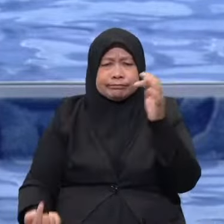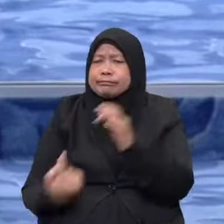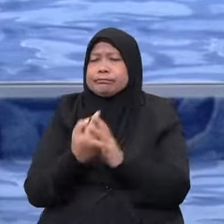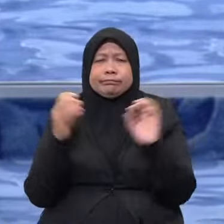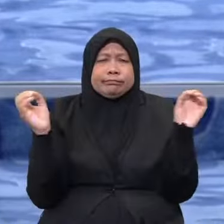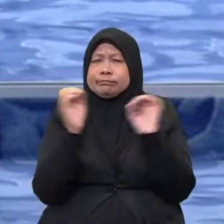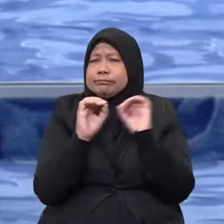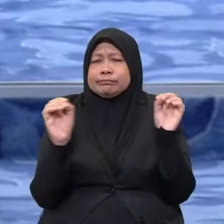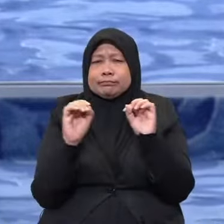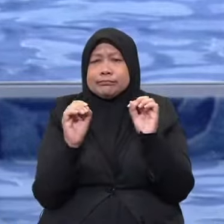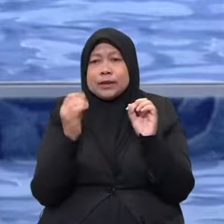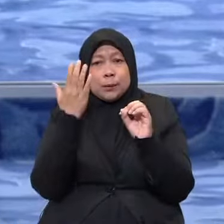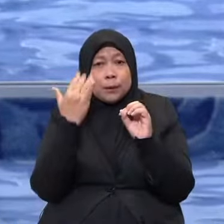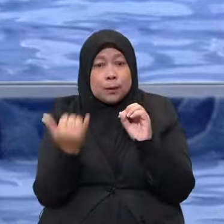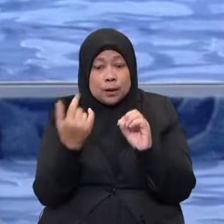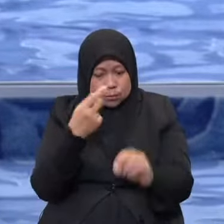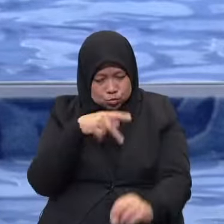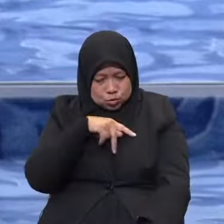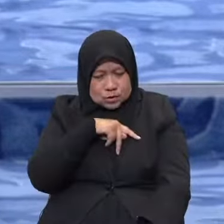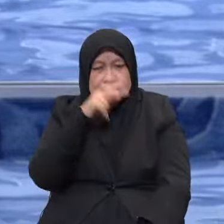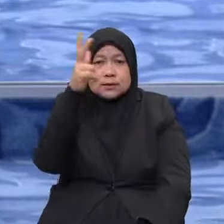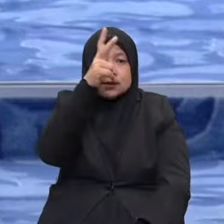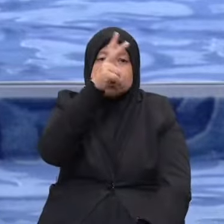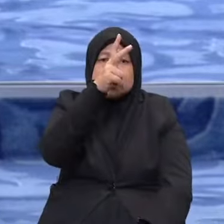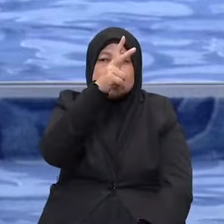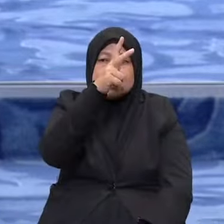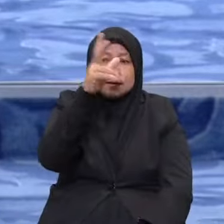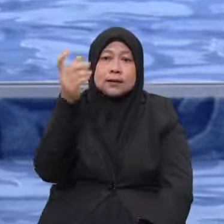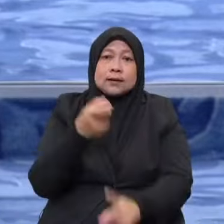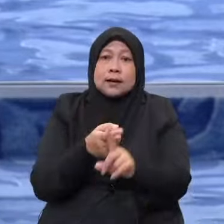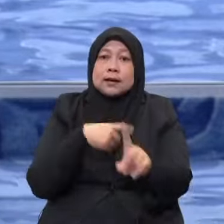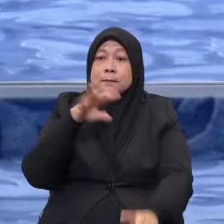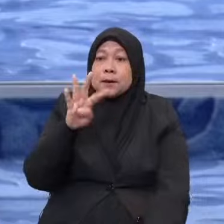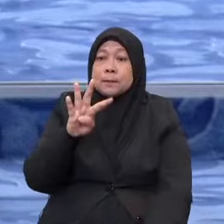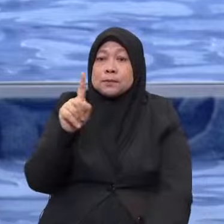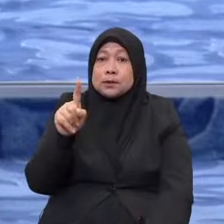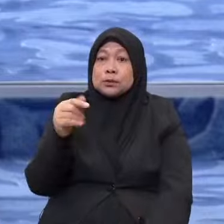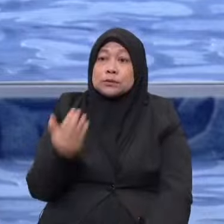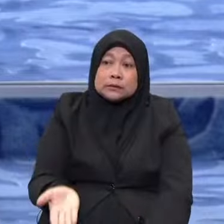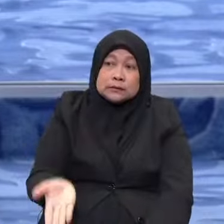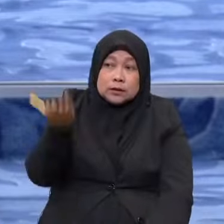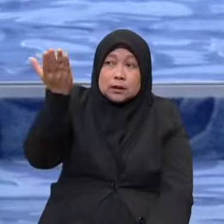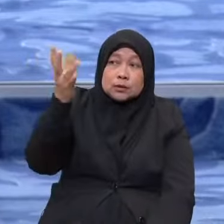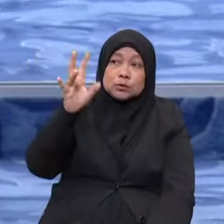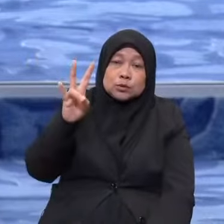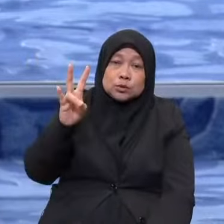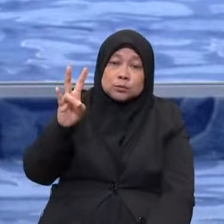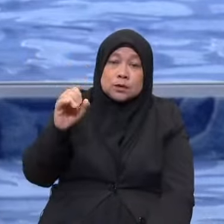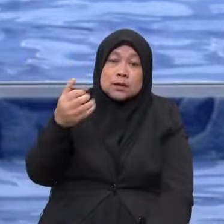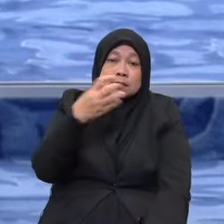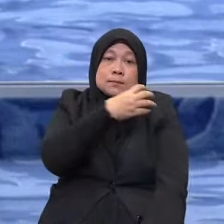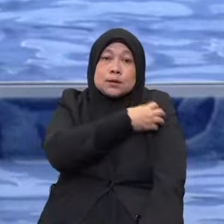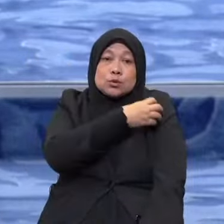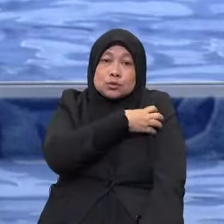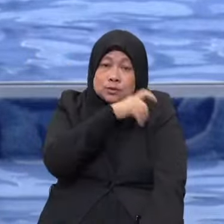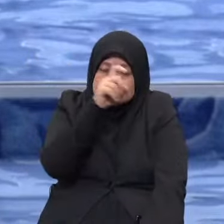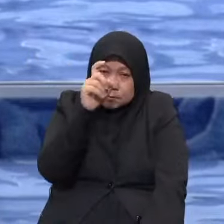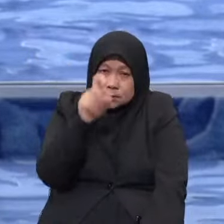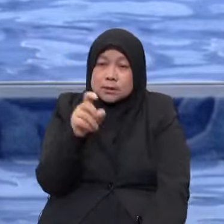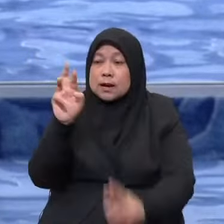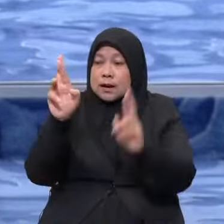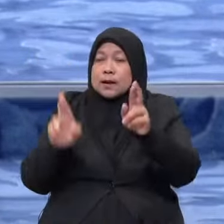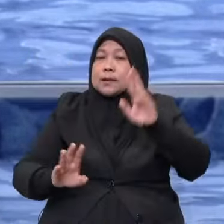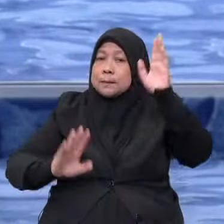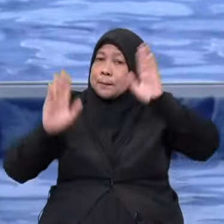sama sekali. Kerana milik kerajaan dari 41% ke 70%. Pengurusi syarat dia mesti